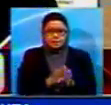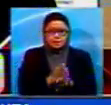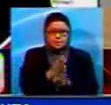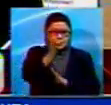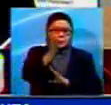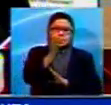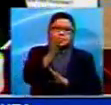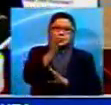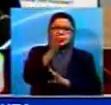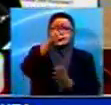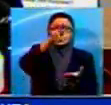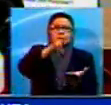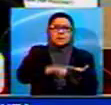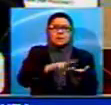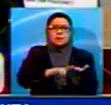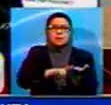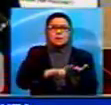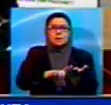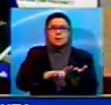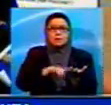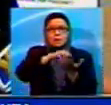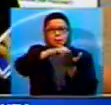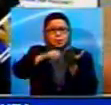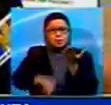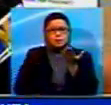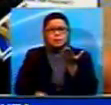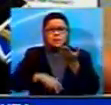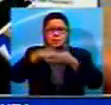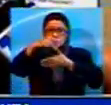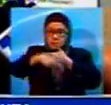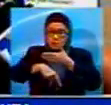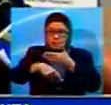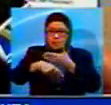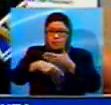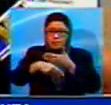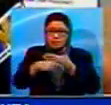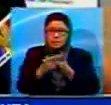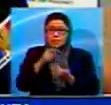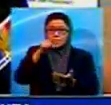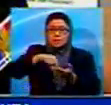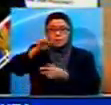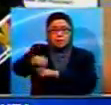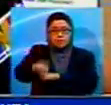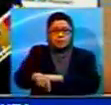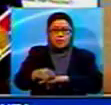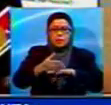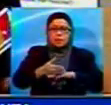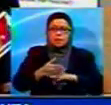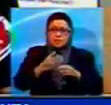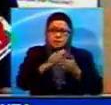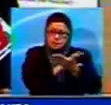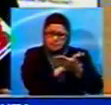program yang perlu kita apa ni perkemaskan dari segi